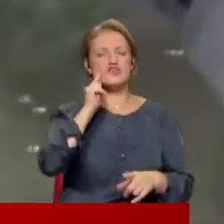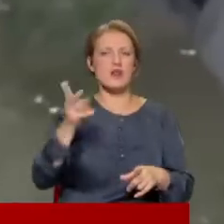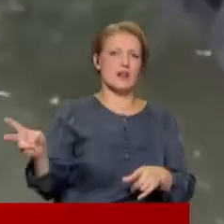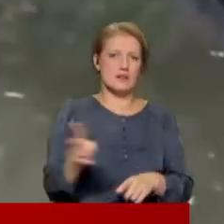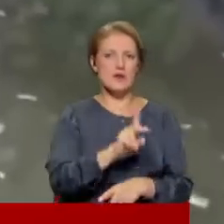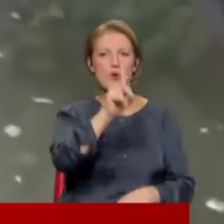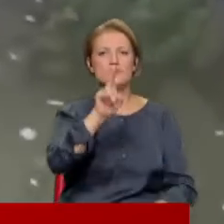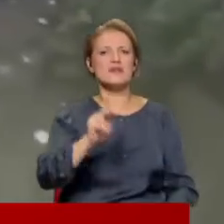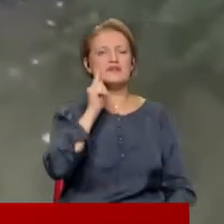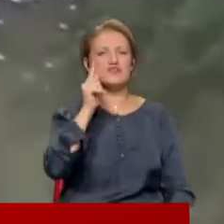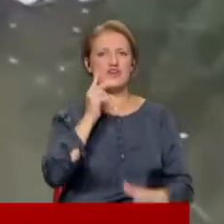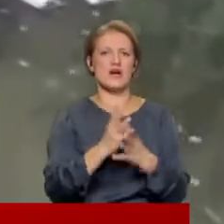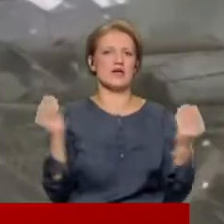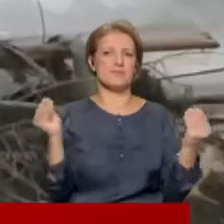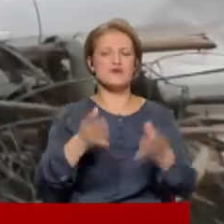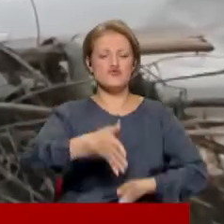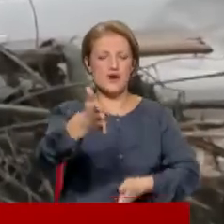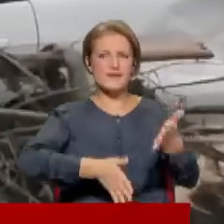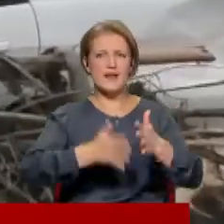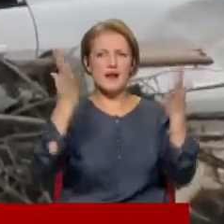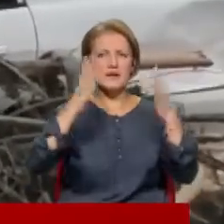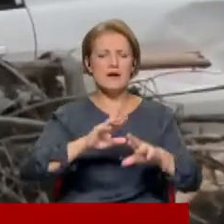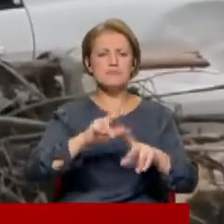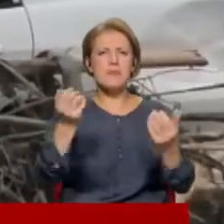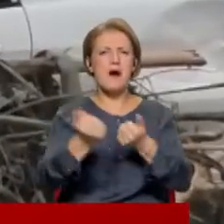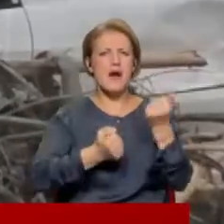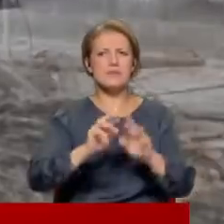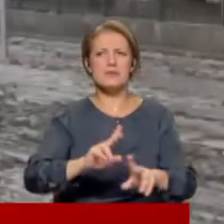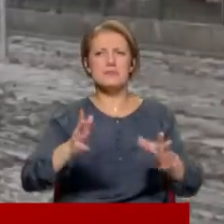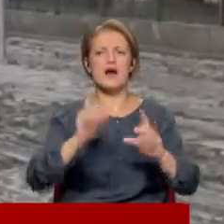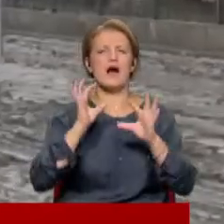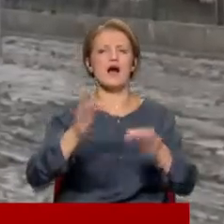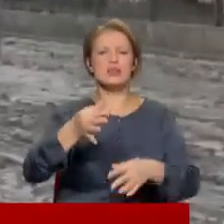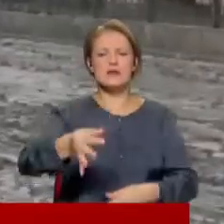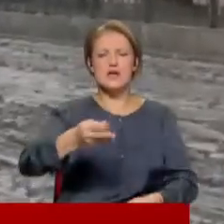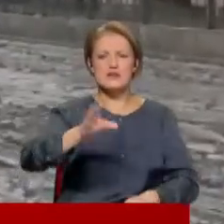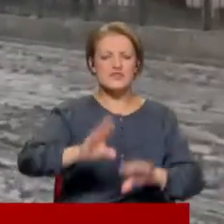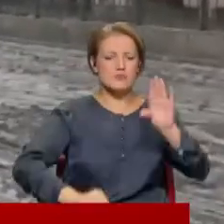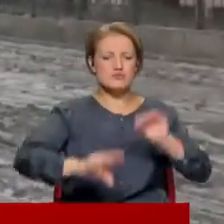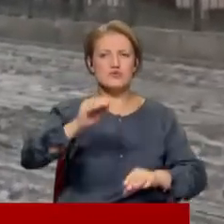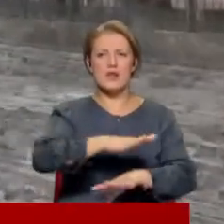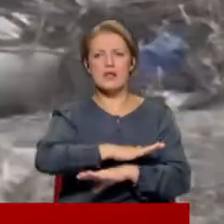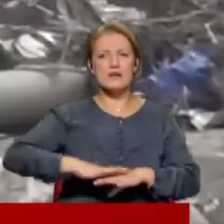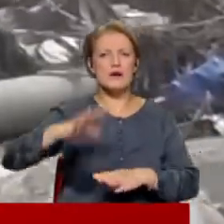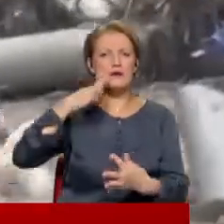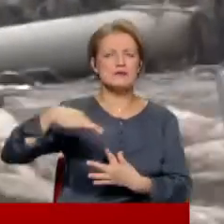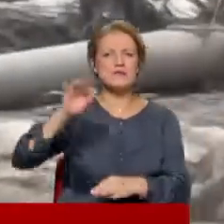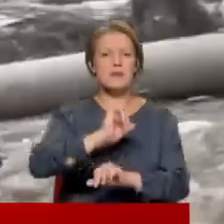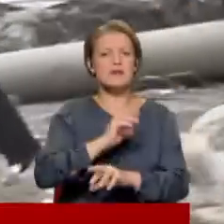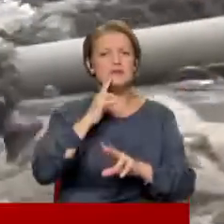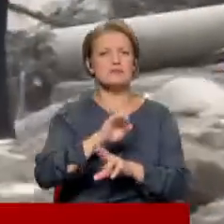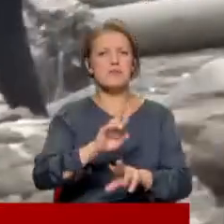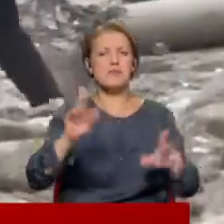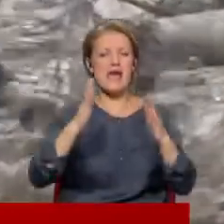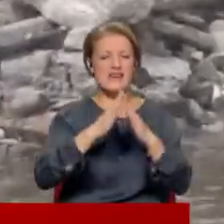kaybetti, 18 kişi de kayıp. Caddeler enkaza dönmüş araçlarla ve kalın balçık tabakasıyla kaplandı. İnsanlar hasar gören